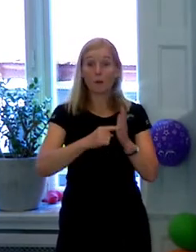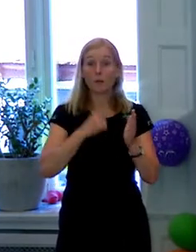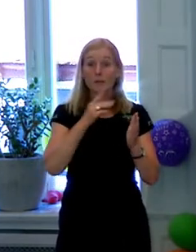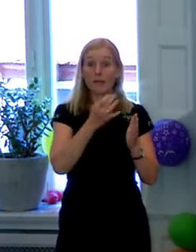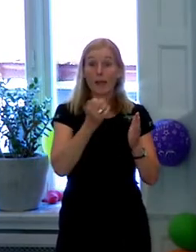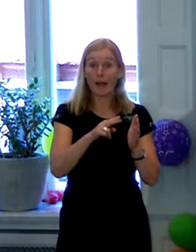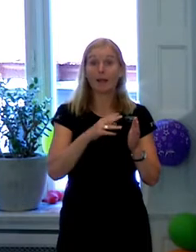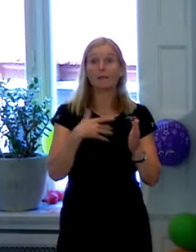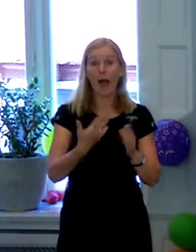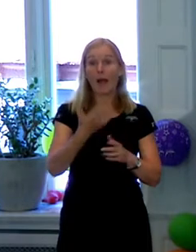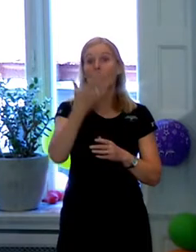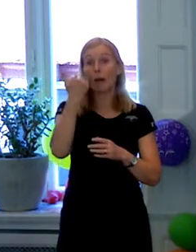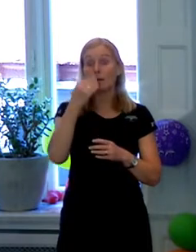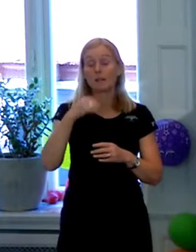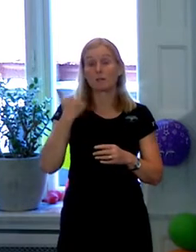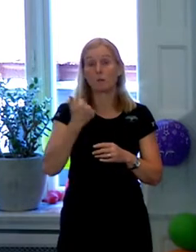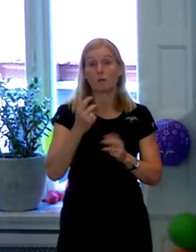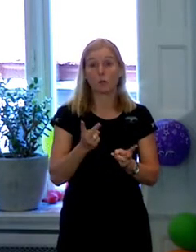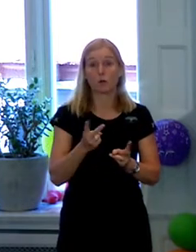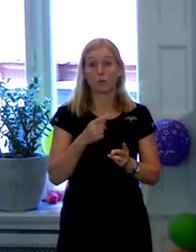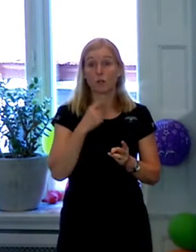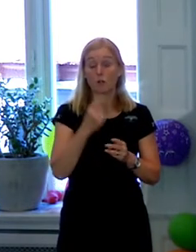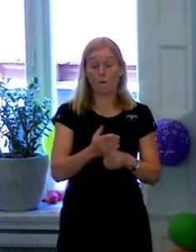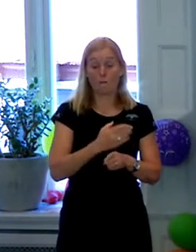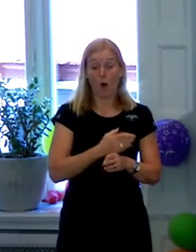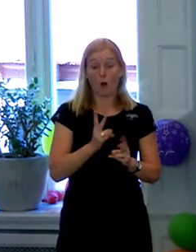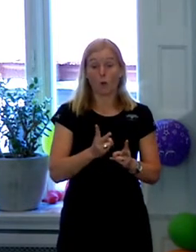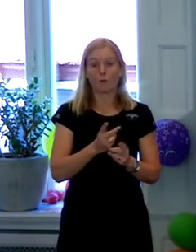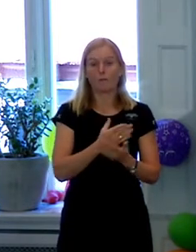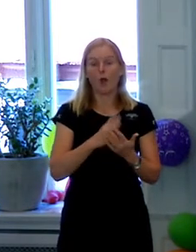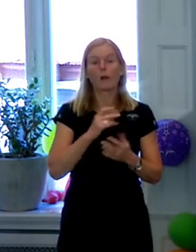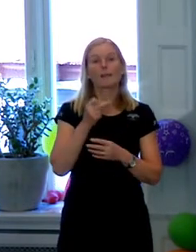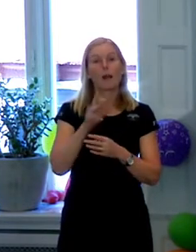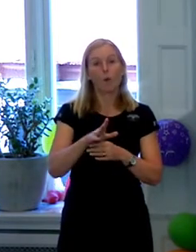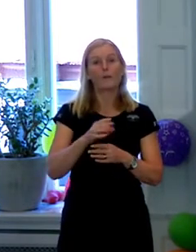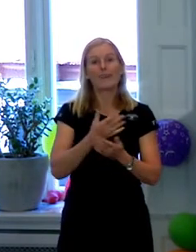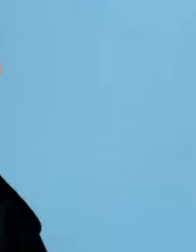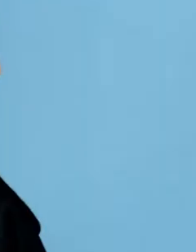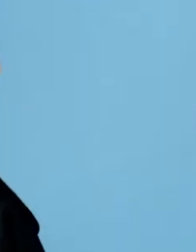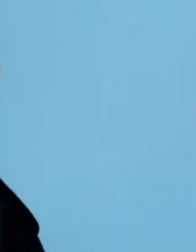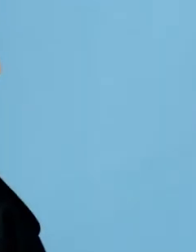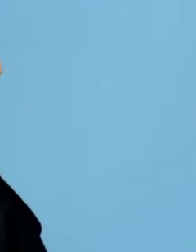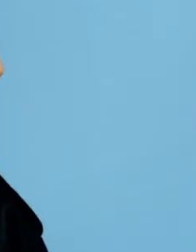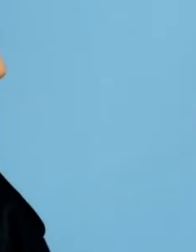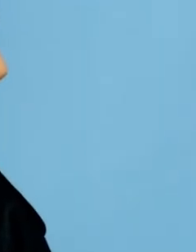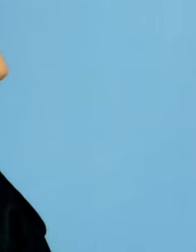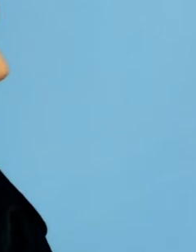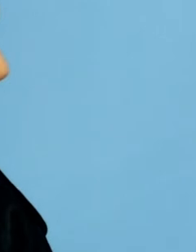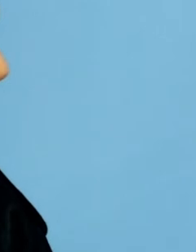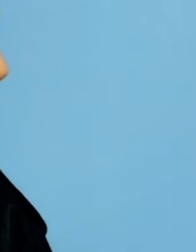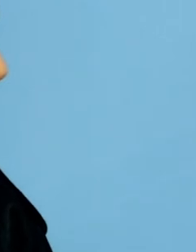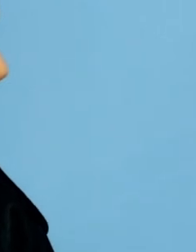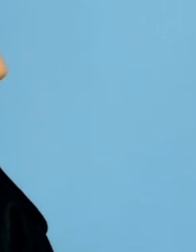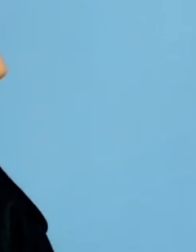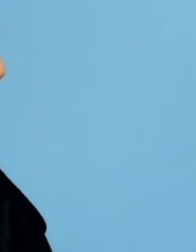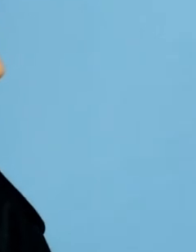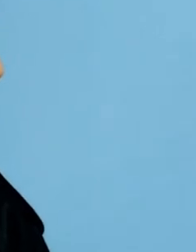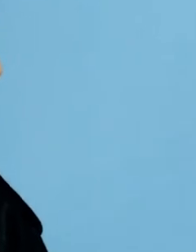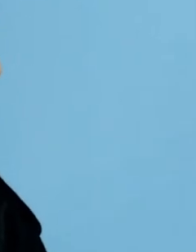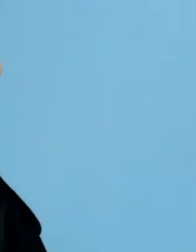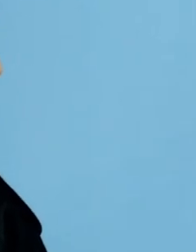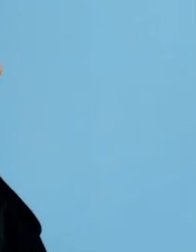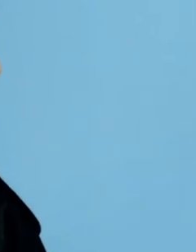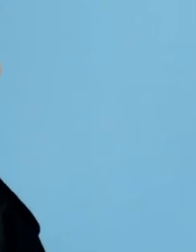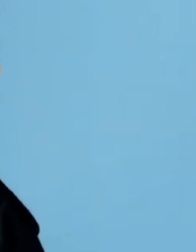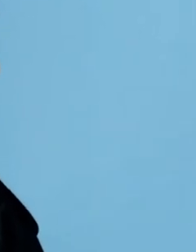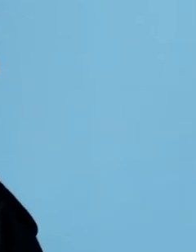just kapacitet som behövs. Mm. Och jag sa innan att vi har inte råd att inte göra de här investeringarna. Och jag tycker det känns väldigt oroande att vi nu inte har en så